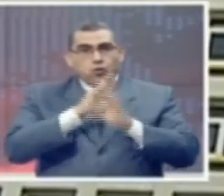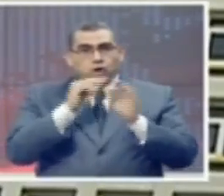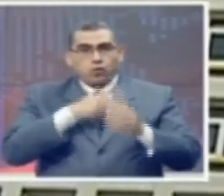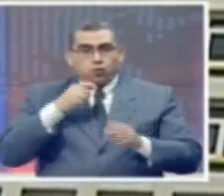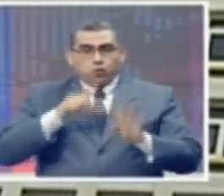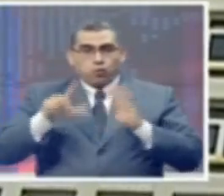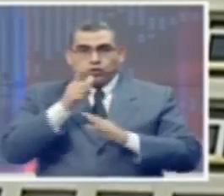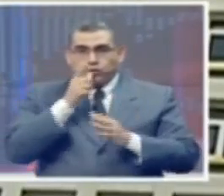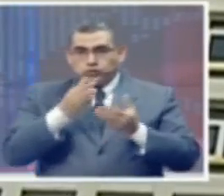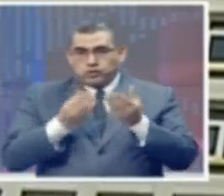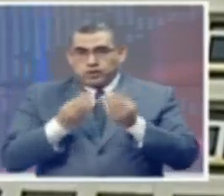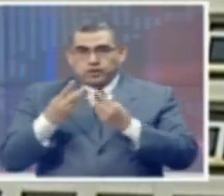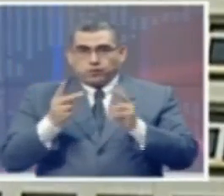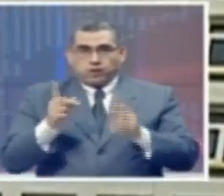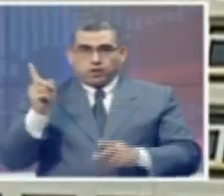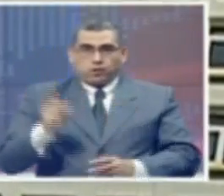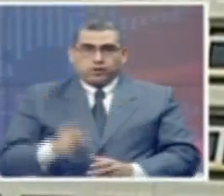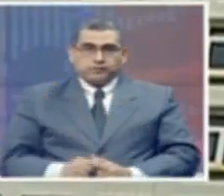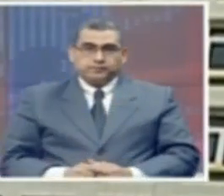يحدده مجلس الوزراء.